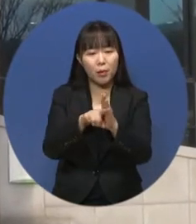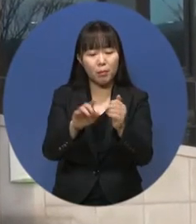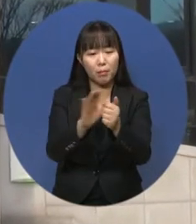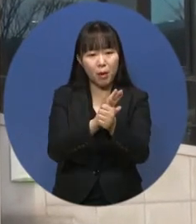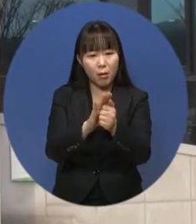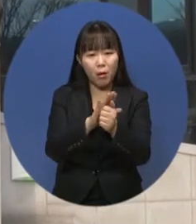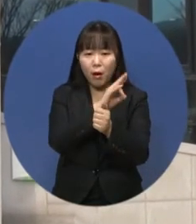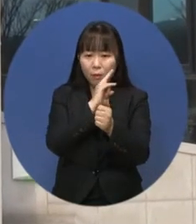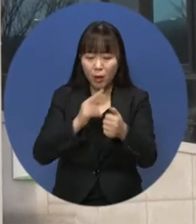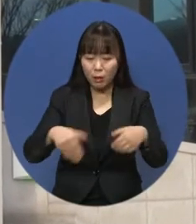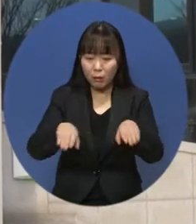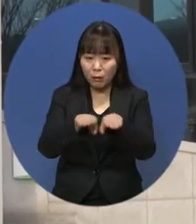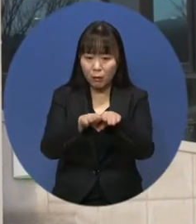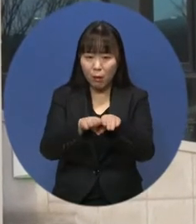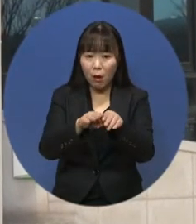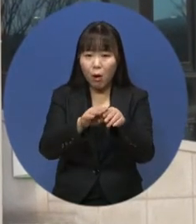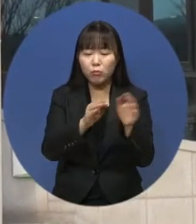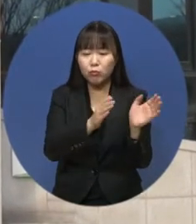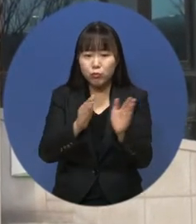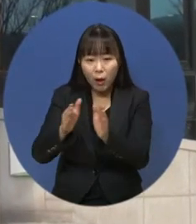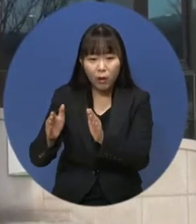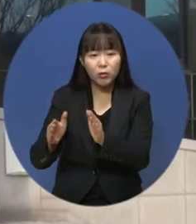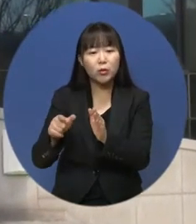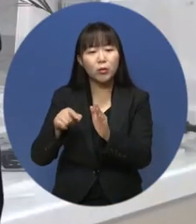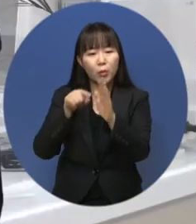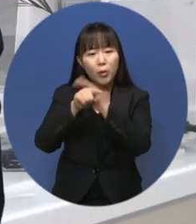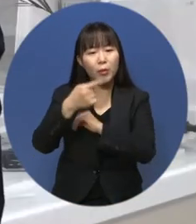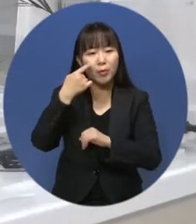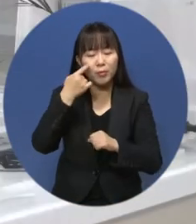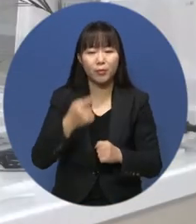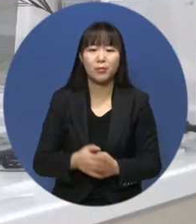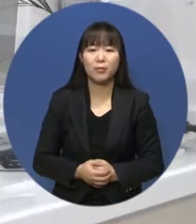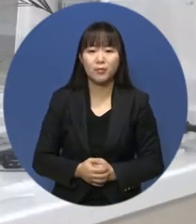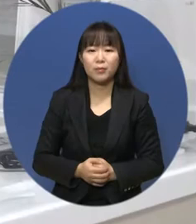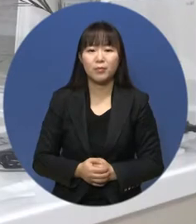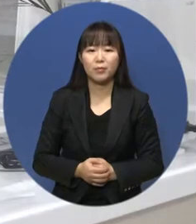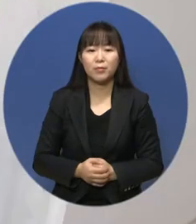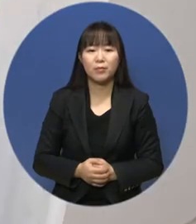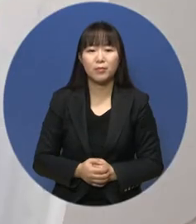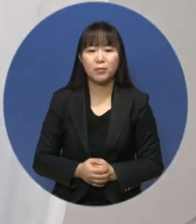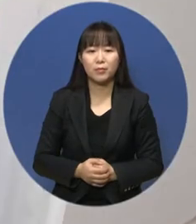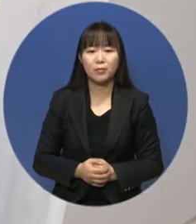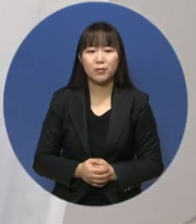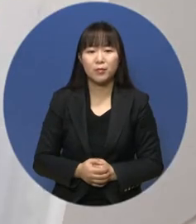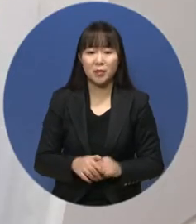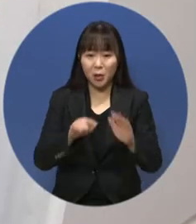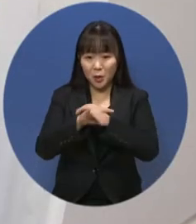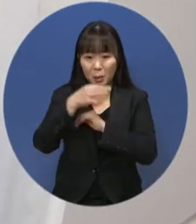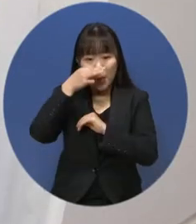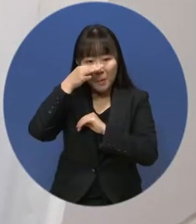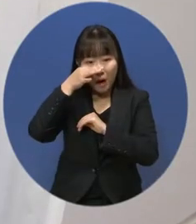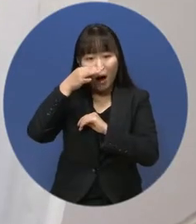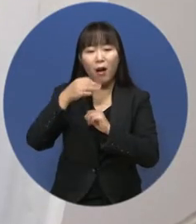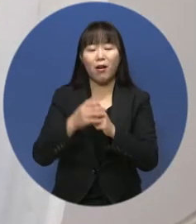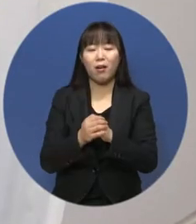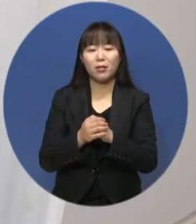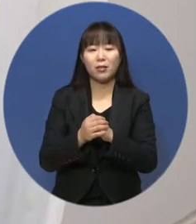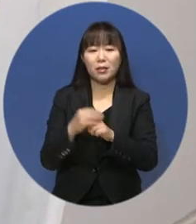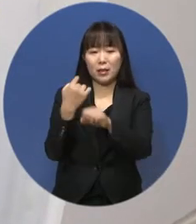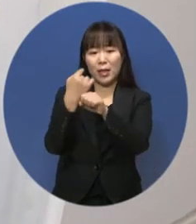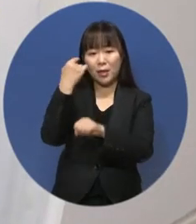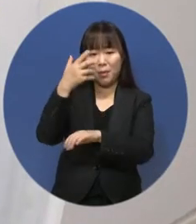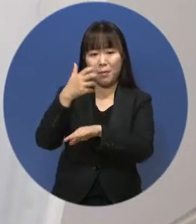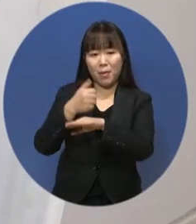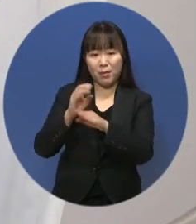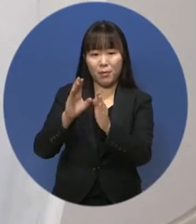편의시설을 늘려가고 있어 그 현장을 방문해 봤습니다 민원실 입구에 들어서면 지난해 말